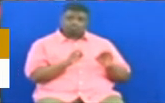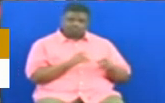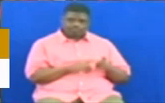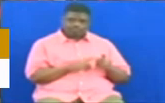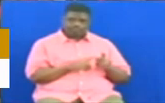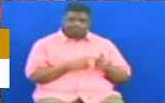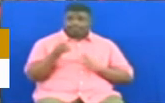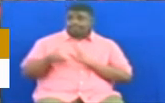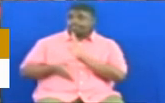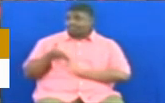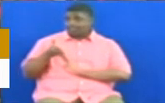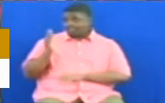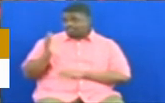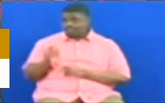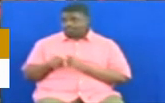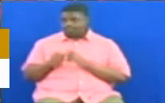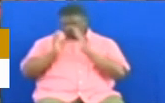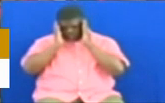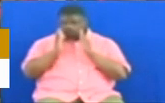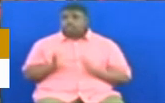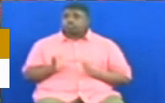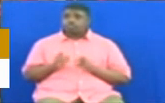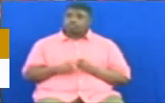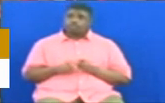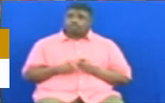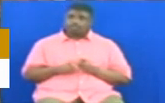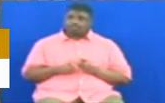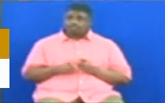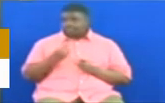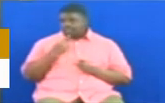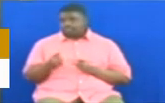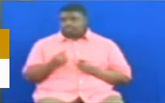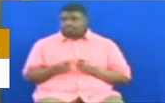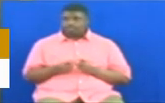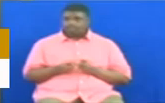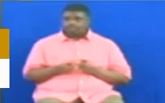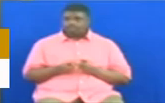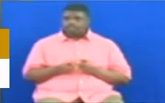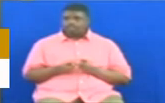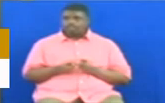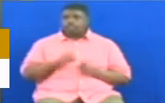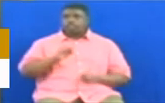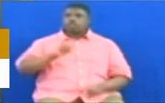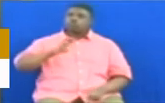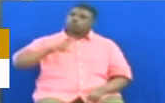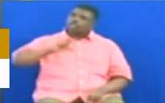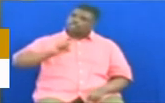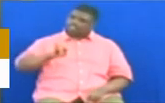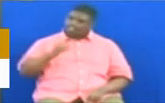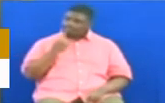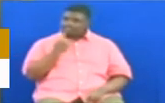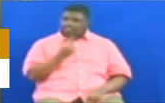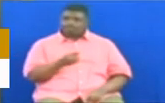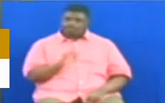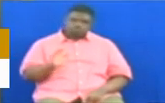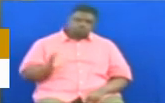lakini nikianza na kwa heshima, niseme Mheshimiwa Sware mwanzoni alisema